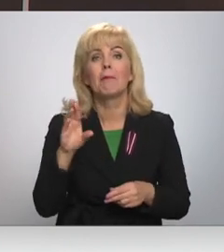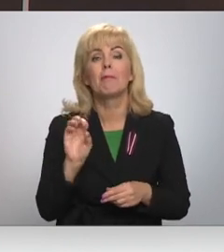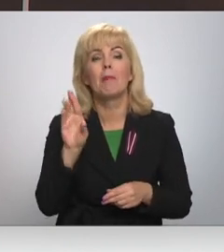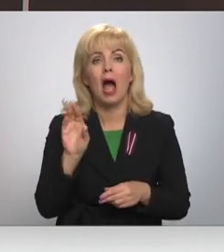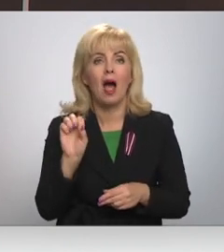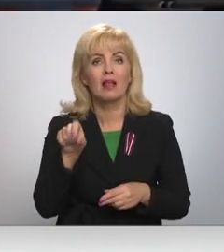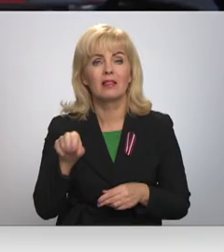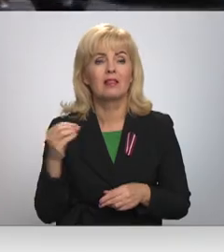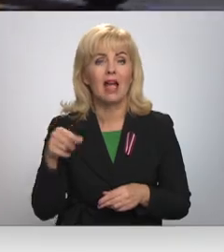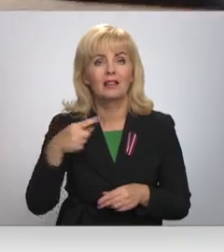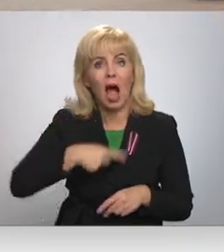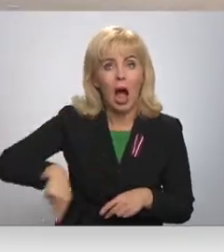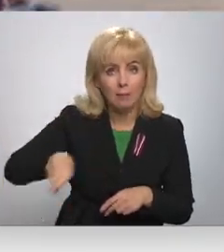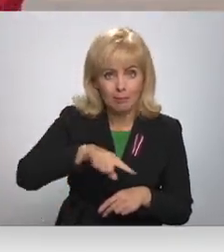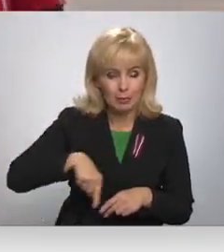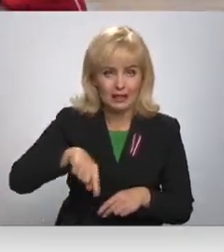aplis.